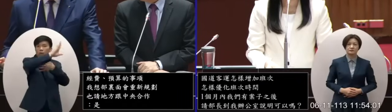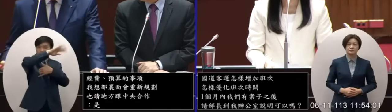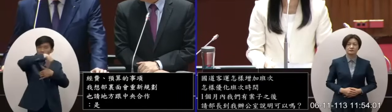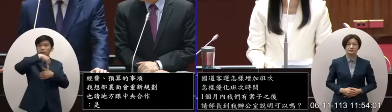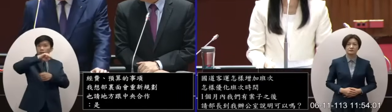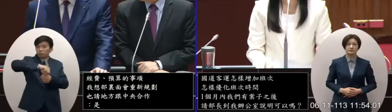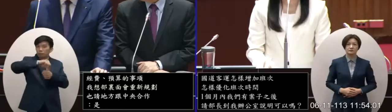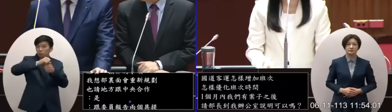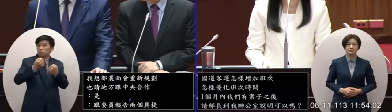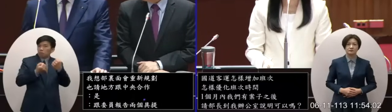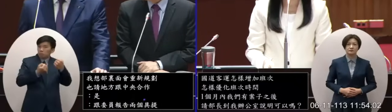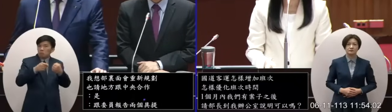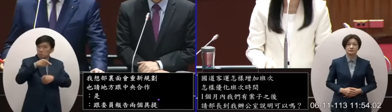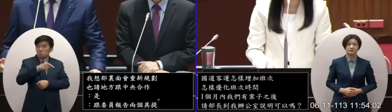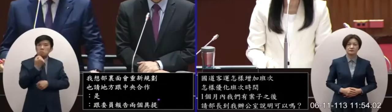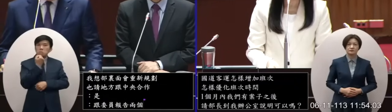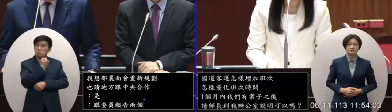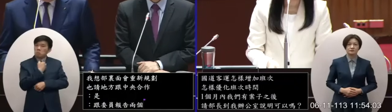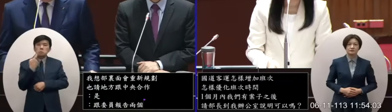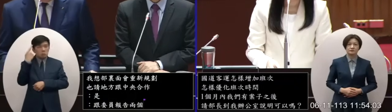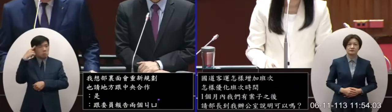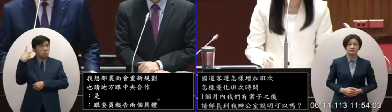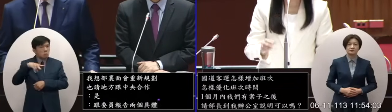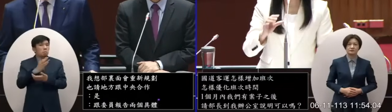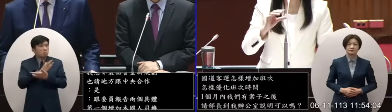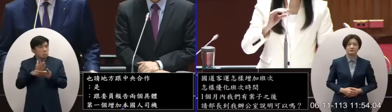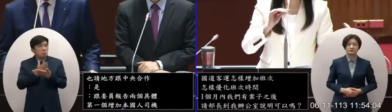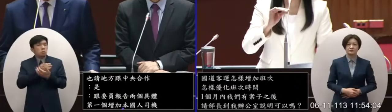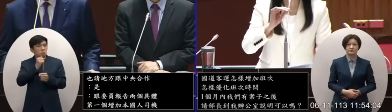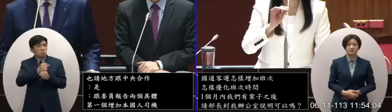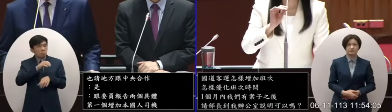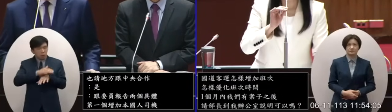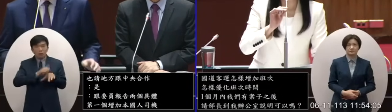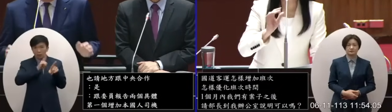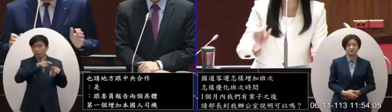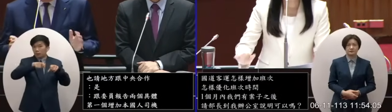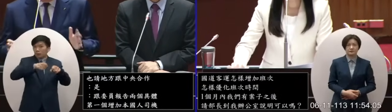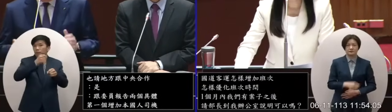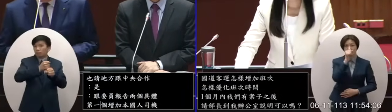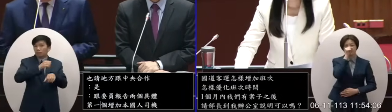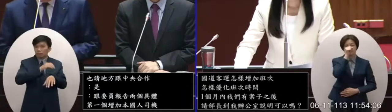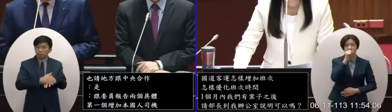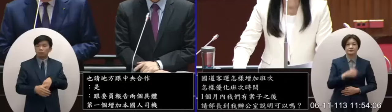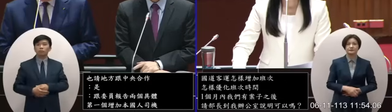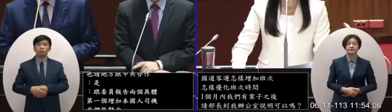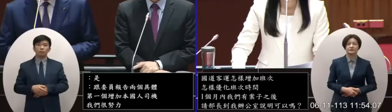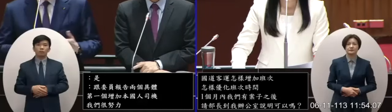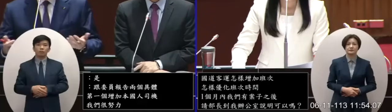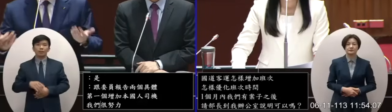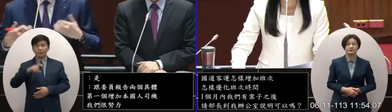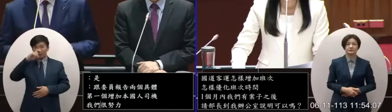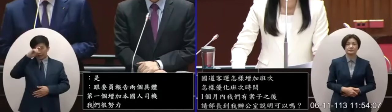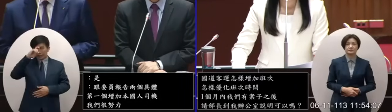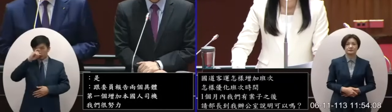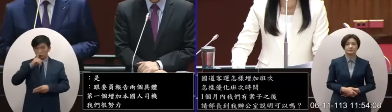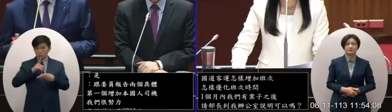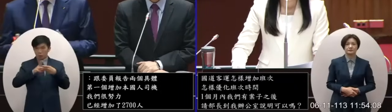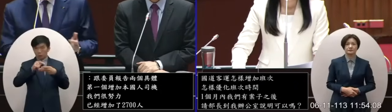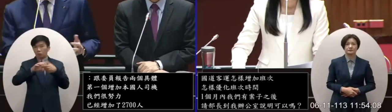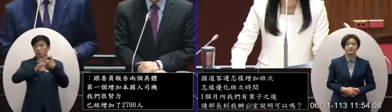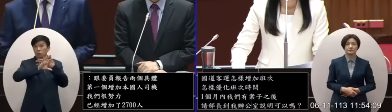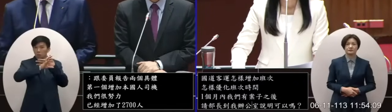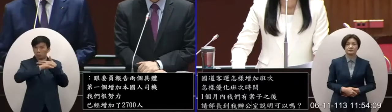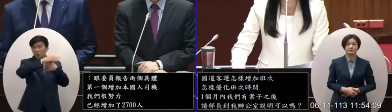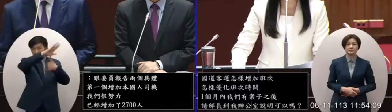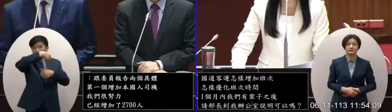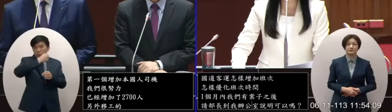员的加增加呢，我们具有可行性的评估了哈，现在会朝这个方向去处理，那希望能够就留用移工的问题来做